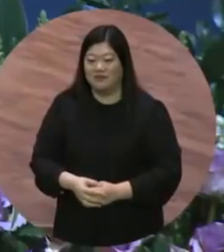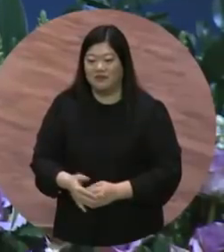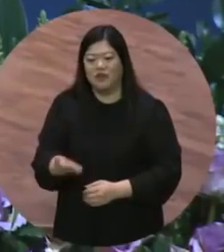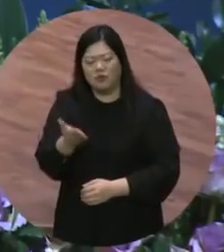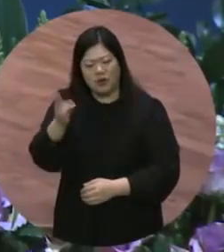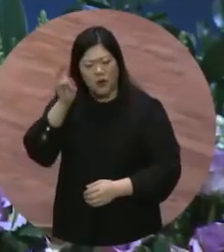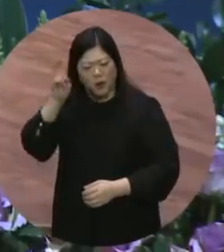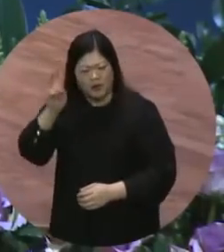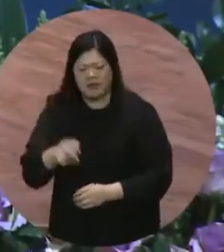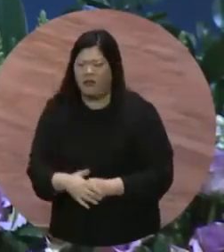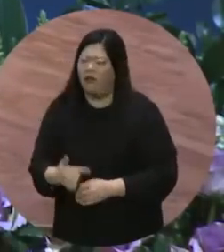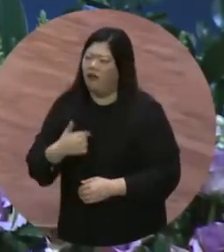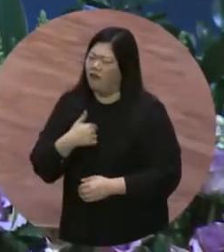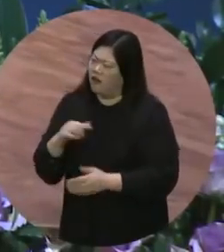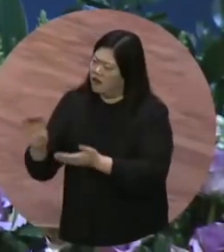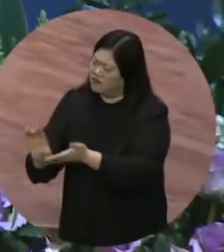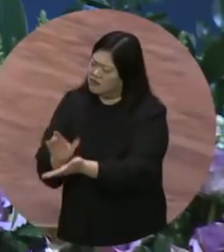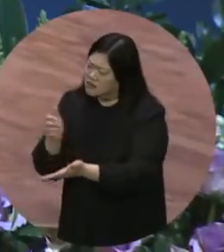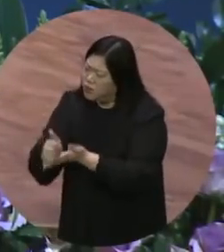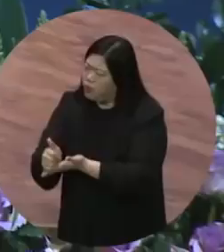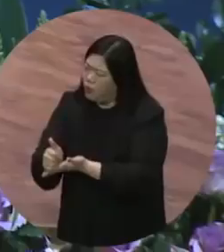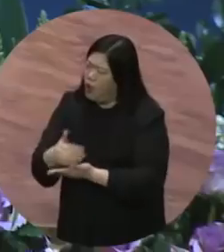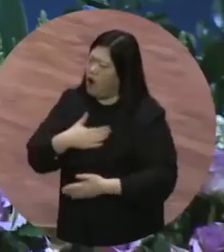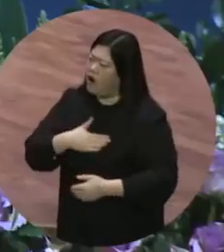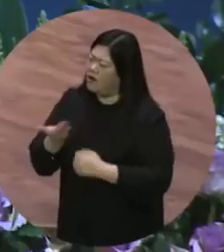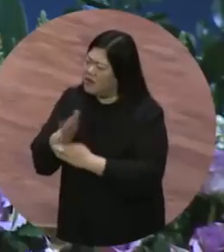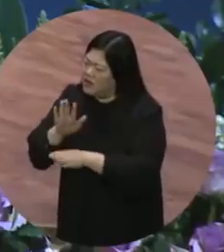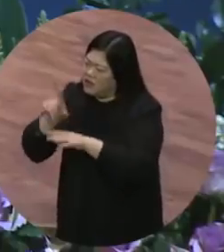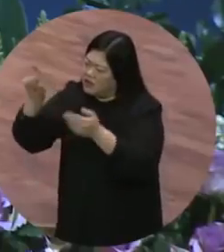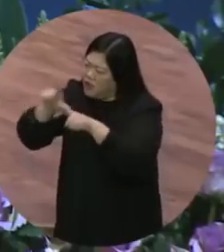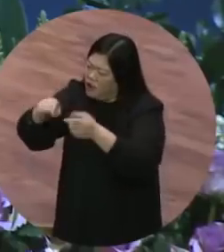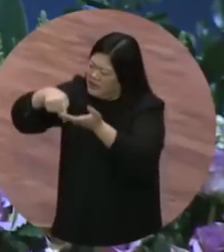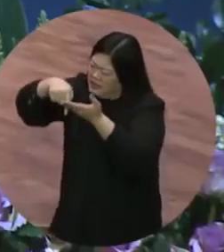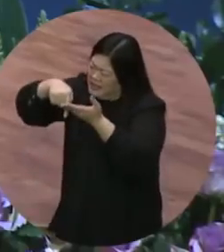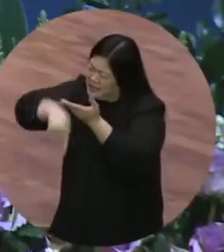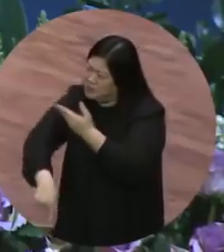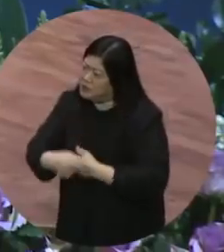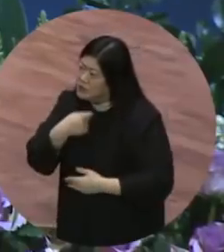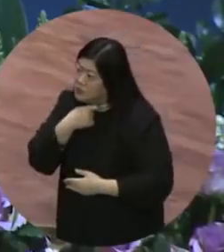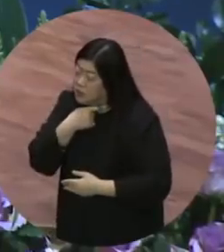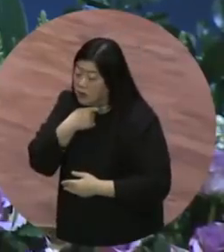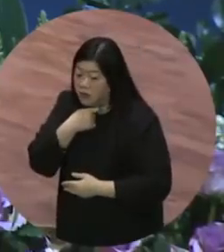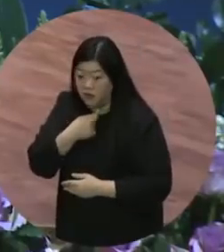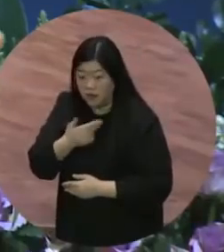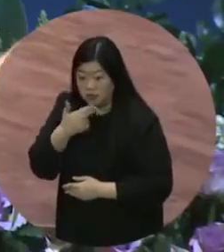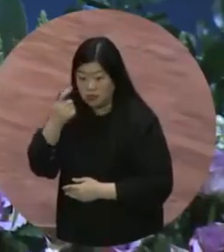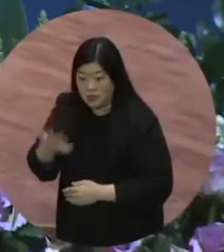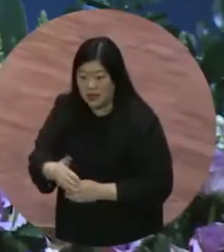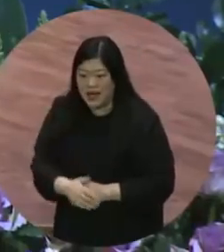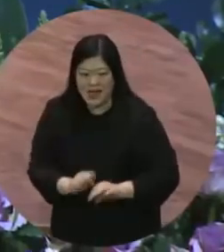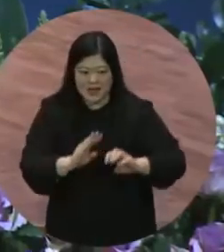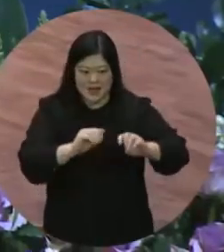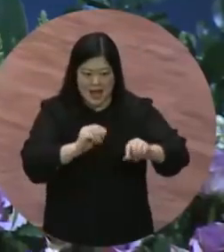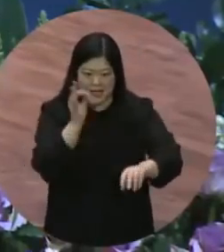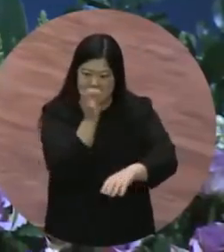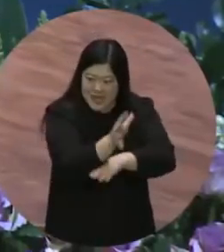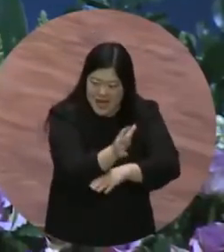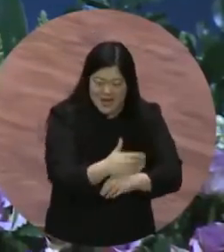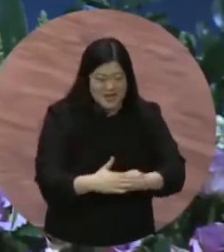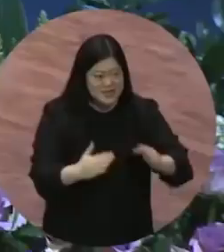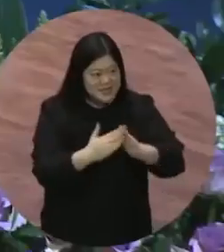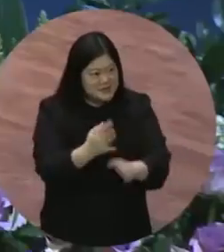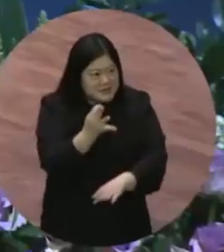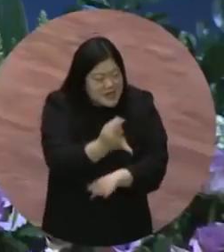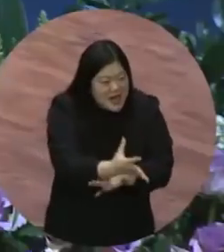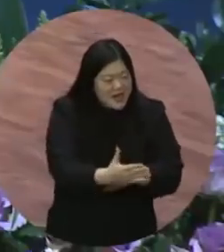왜 그리스도를 알고자 하는 욕심이 없을까? 세상에도 욕심이 있는데 집에 대한 욕심도 있고 땅에 대한 욕심도 있고 물질에